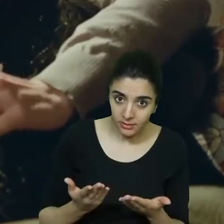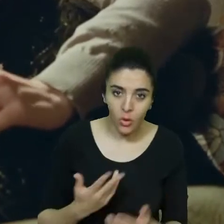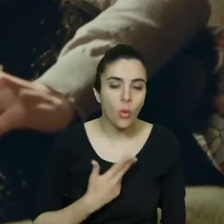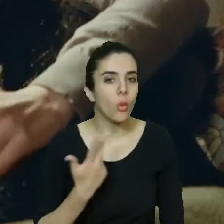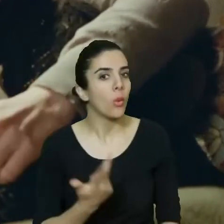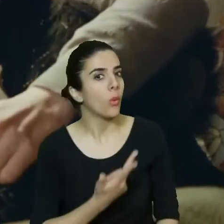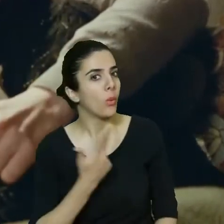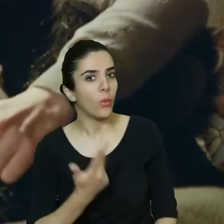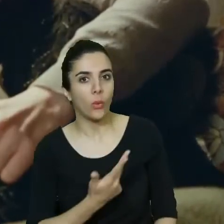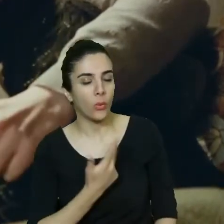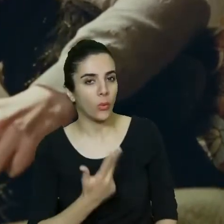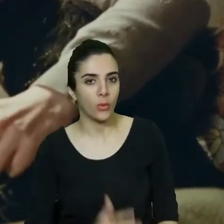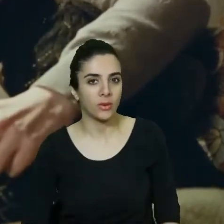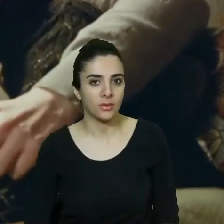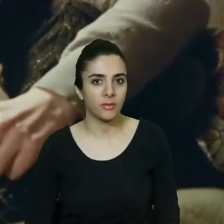Gitti nasıl?